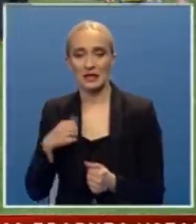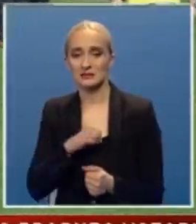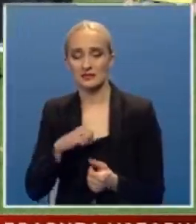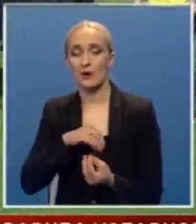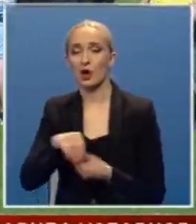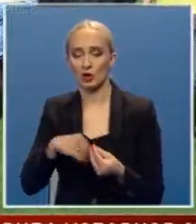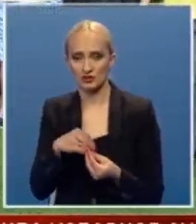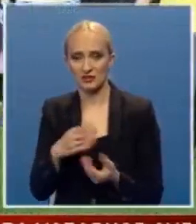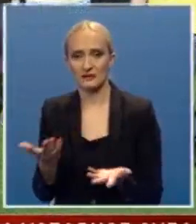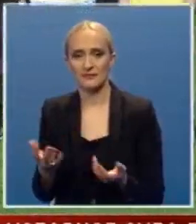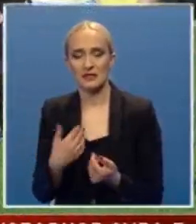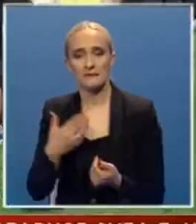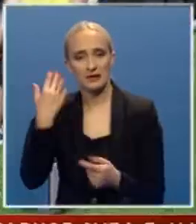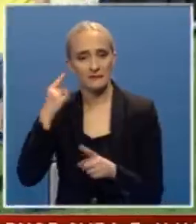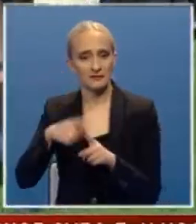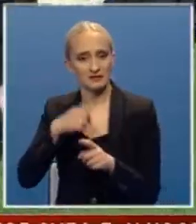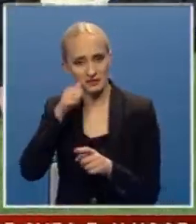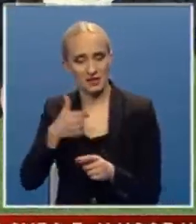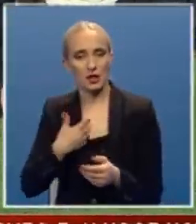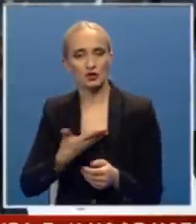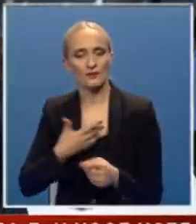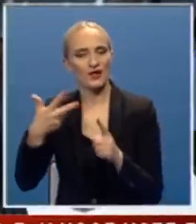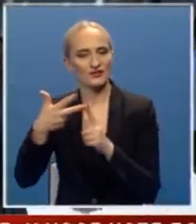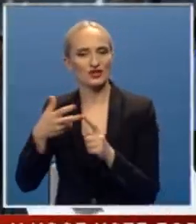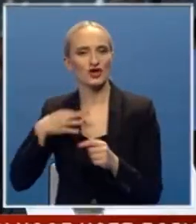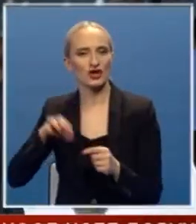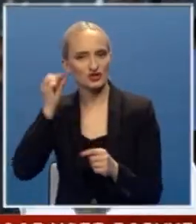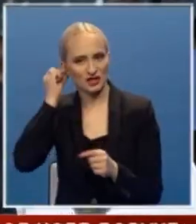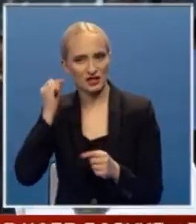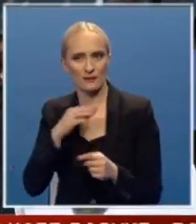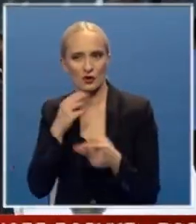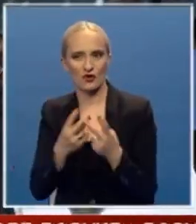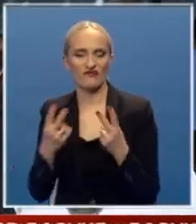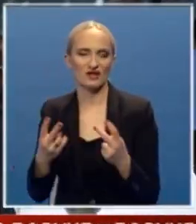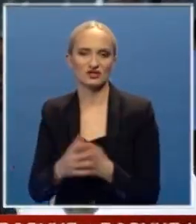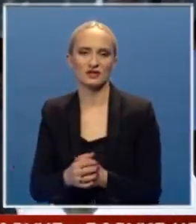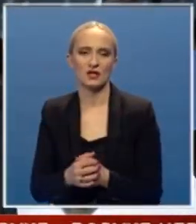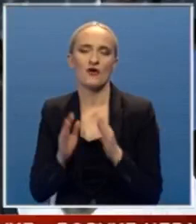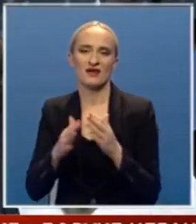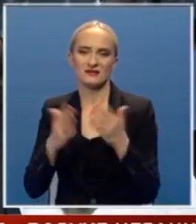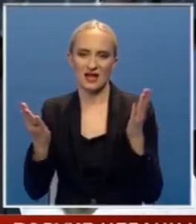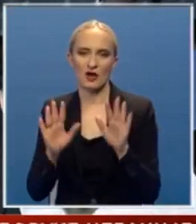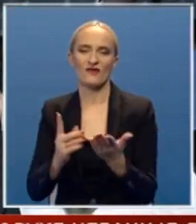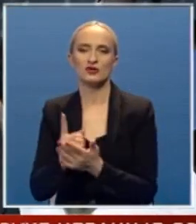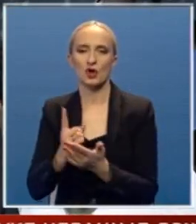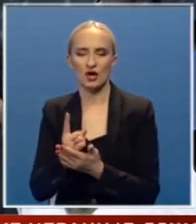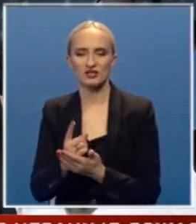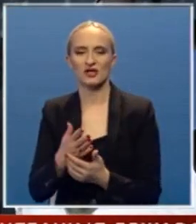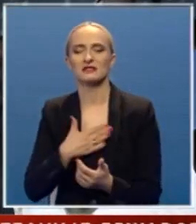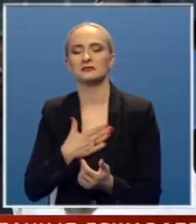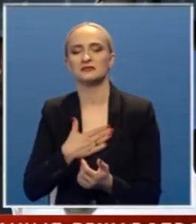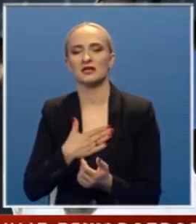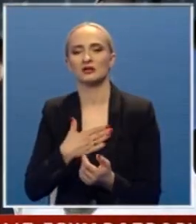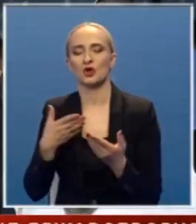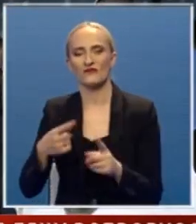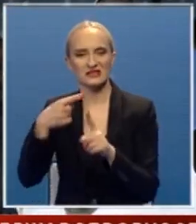i prije mjesec dana sam dobio treću kćerku. Veoma značajan ovaj dan i ovaj događaj i za našu